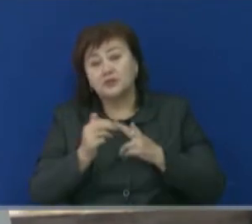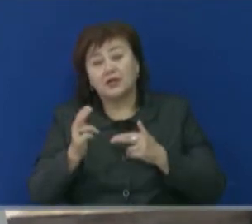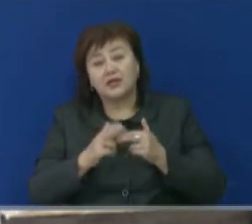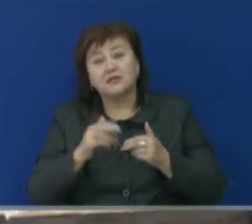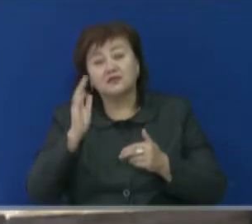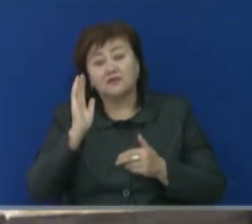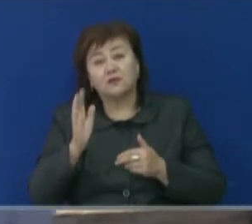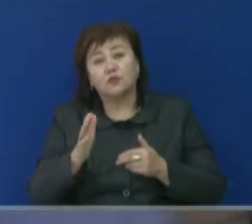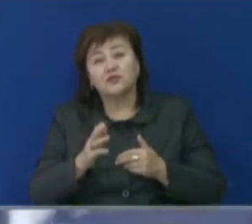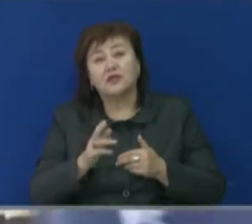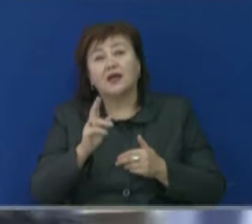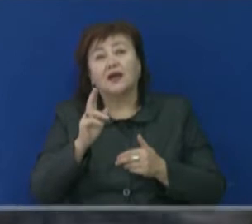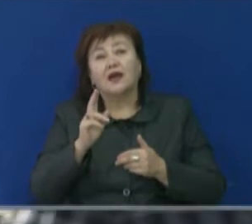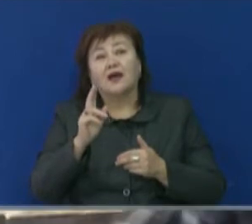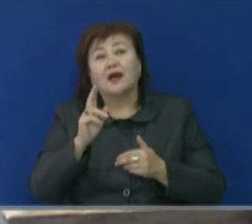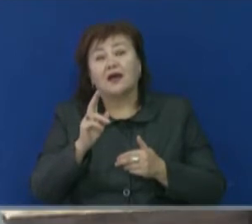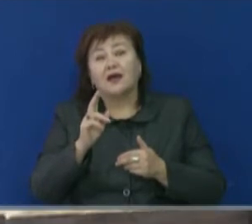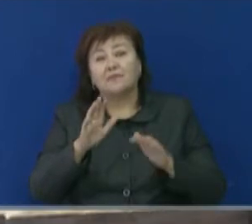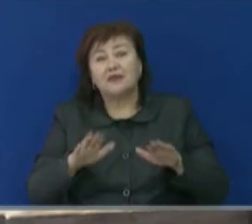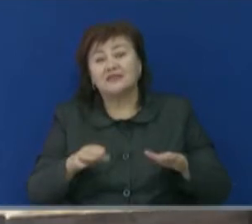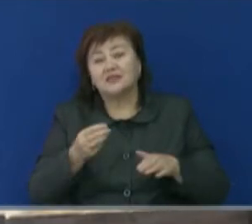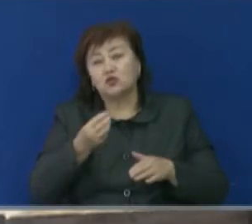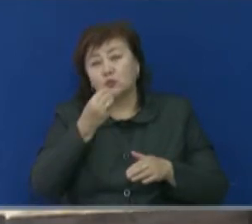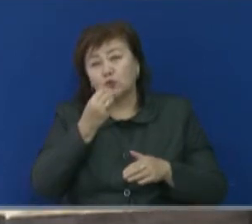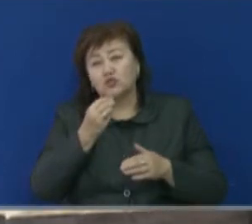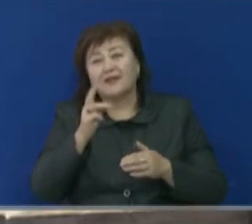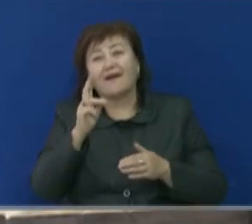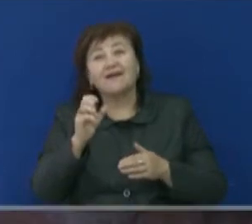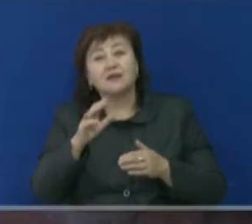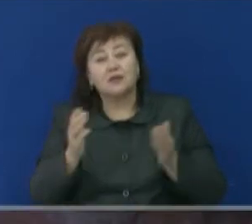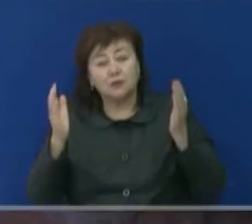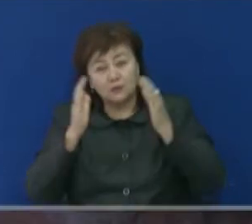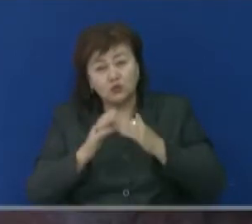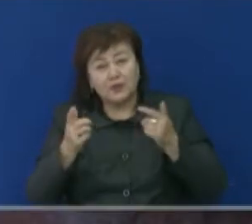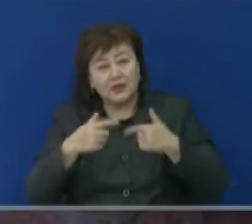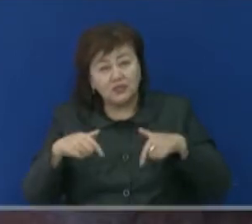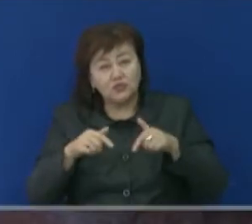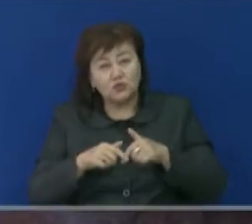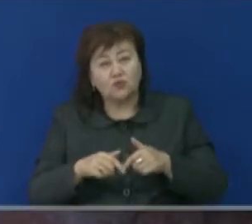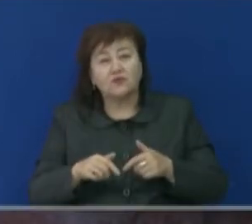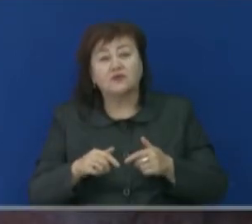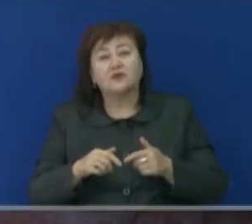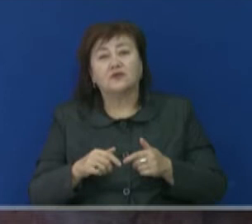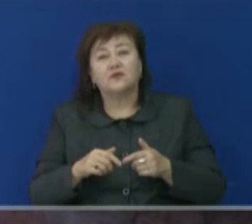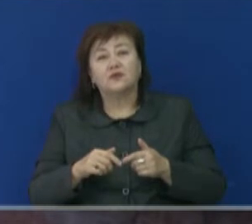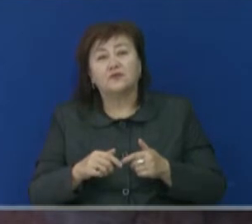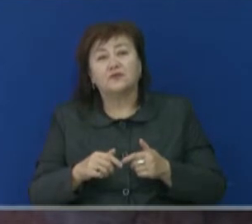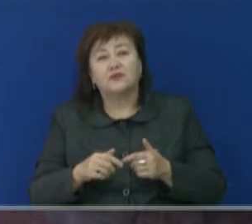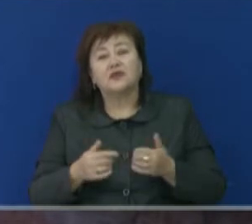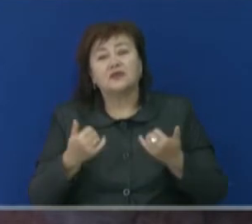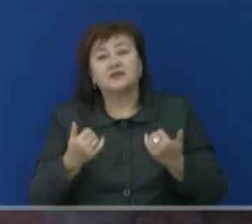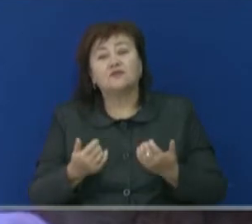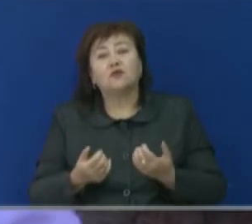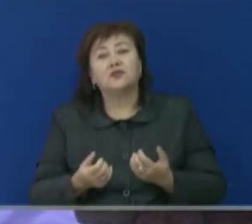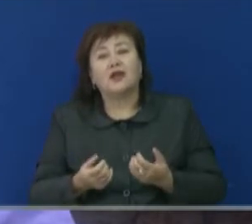үйі бұйыртса, мына жақтың бәрінен акиматтан жаңағы тоғай егіп бәрін гүлдендіреміз деп отыр. Бүгін ақ түйенің қарын